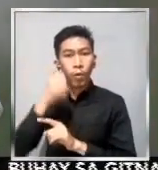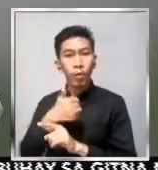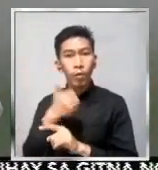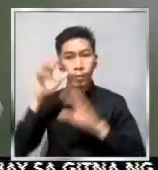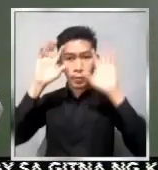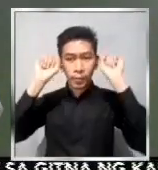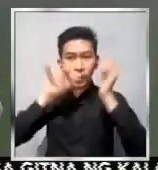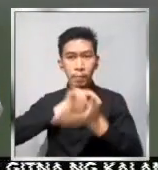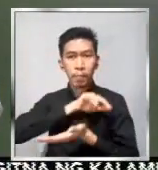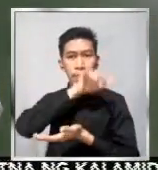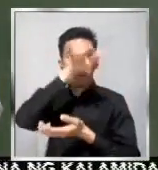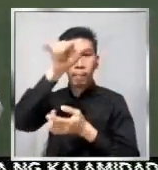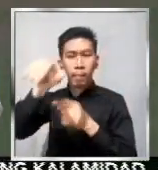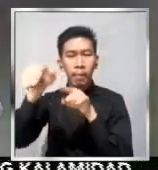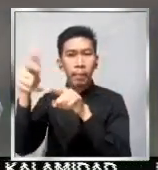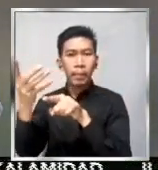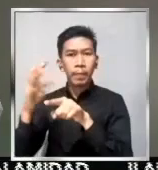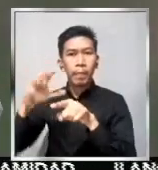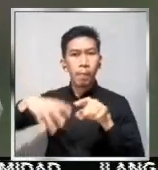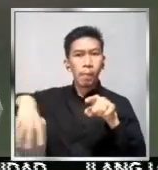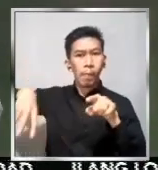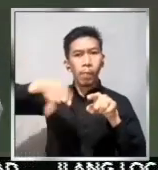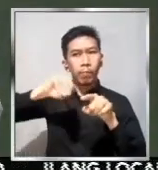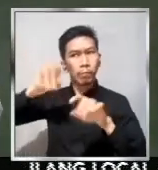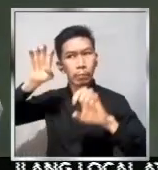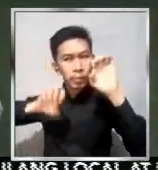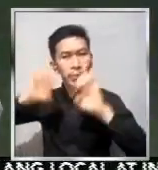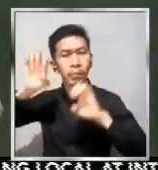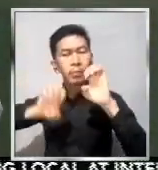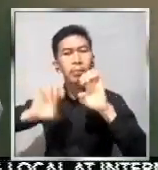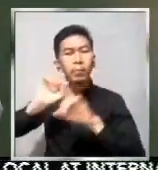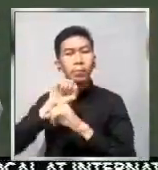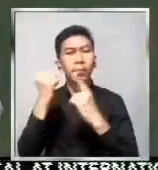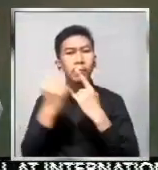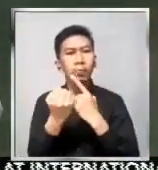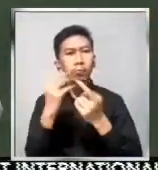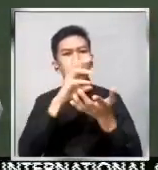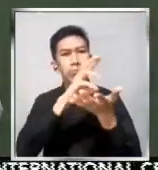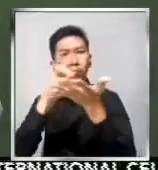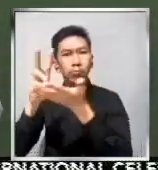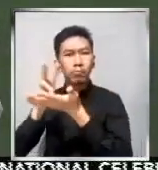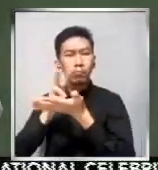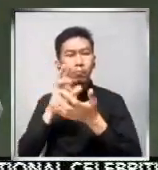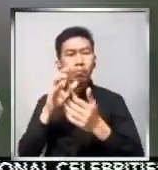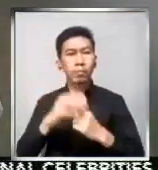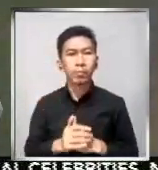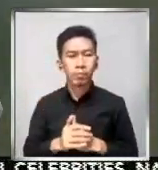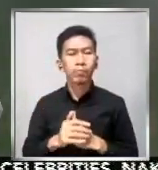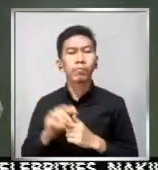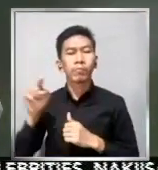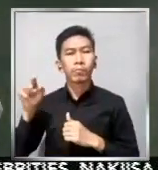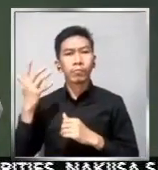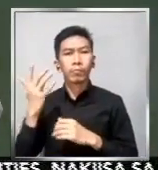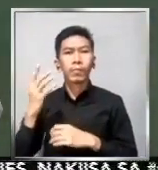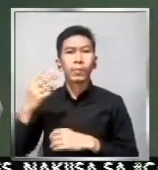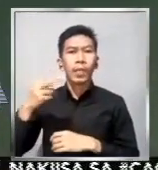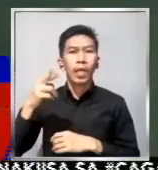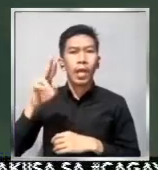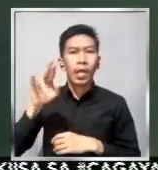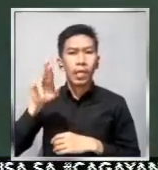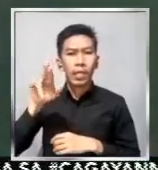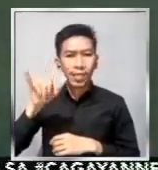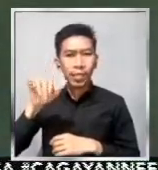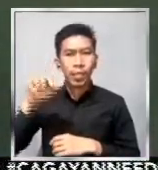ang kalagayan at kailangan ng mga apektadong lugar. Sabi ni Presidential Spokesperson Harry Roque sa mga netizen na naghahanap sa